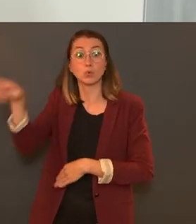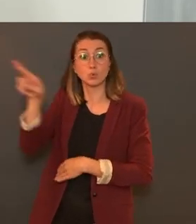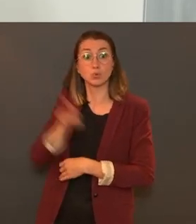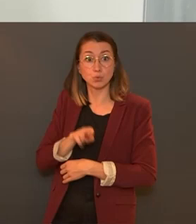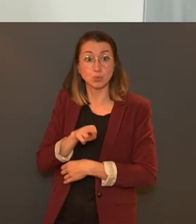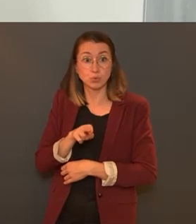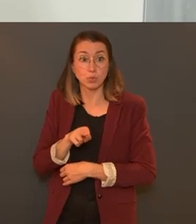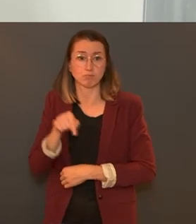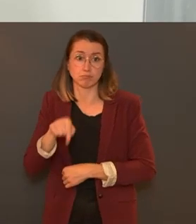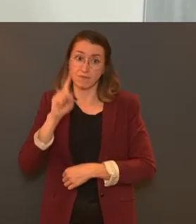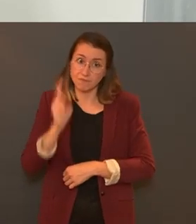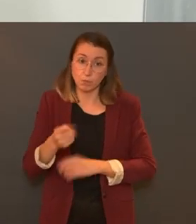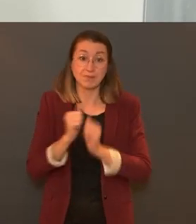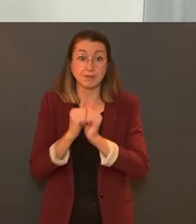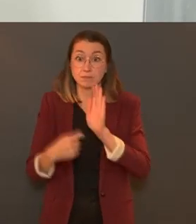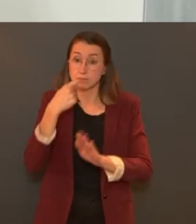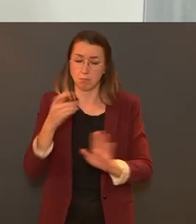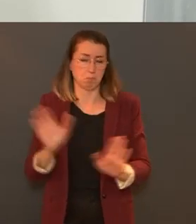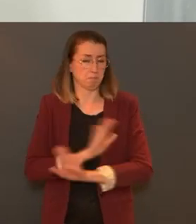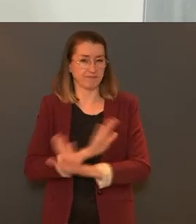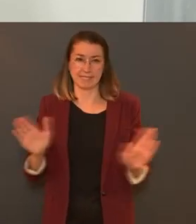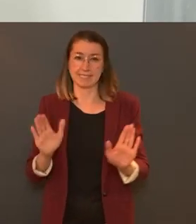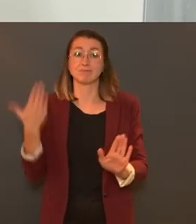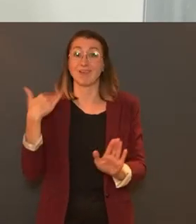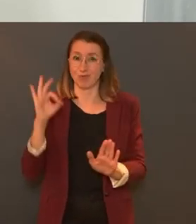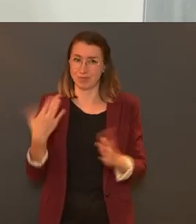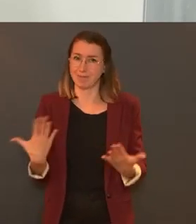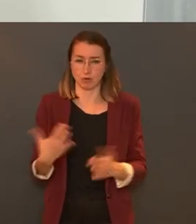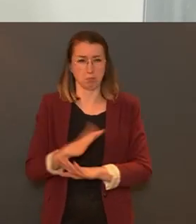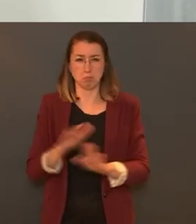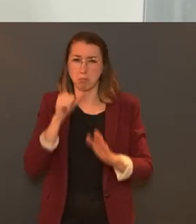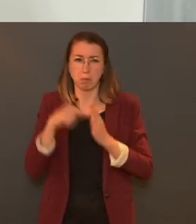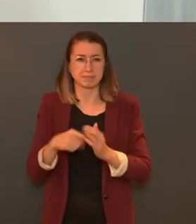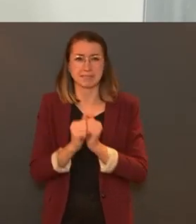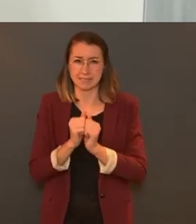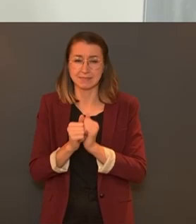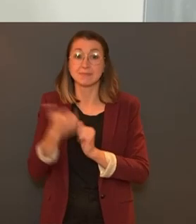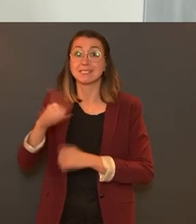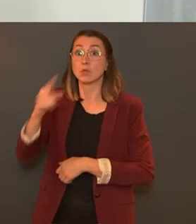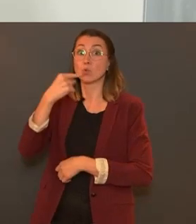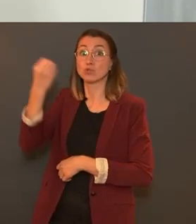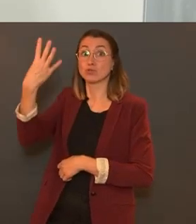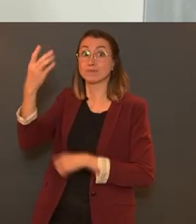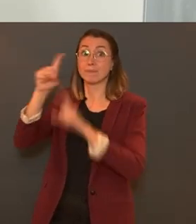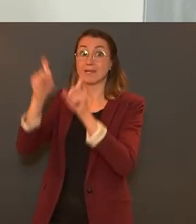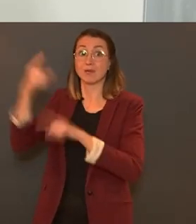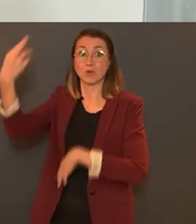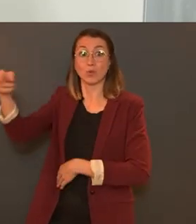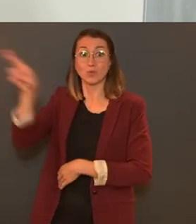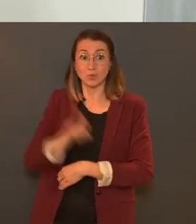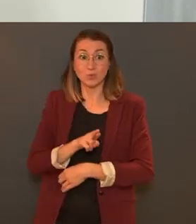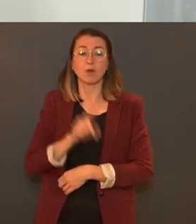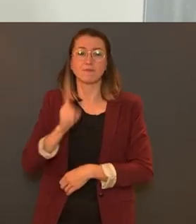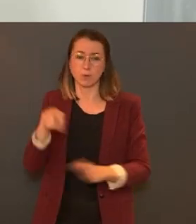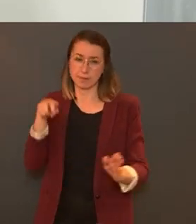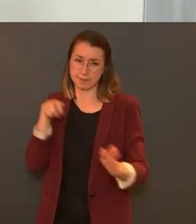retour de zone orange. Et pour les voyageurs qui reviennent d'une zone rouge, ils devront effectivement, eux, se mettre en quarantaine